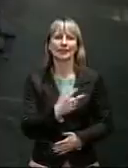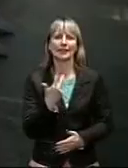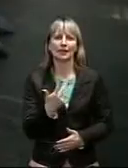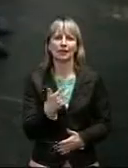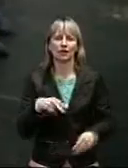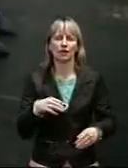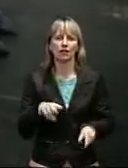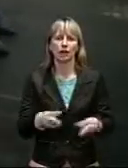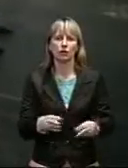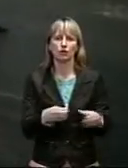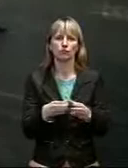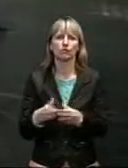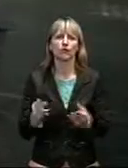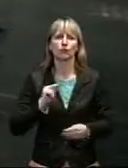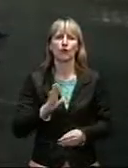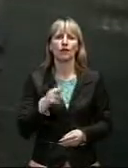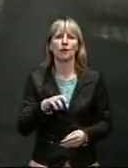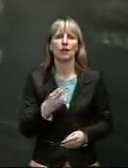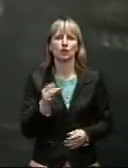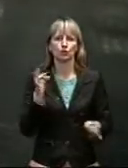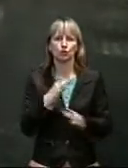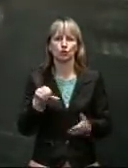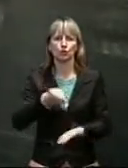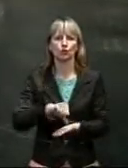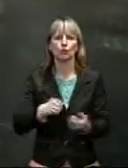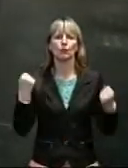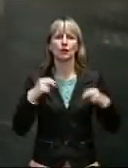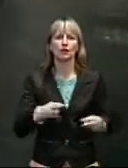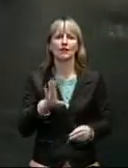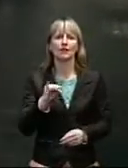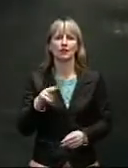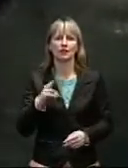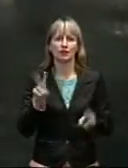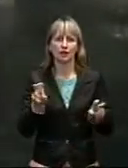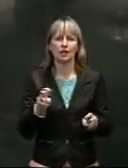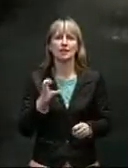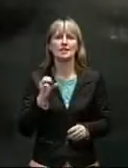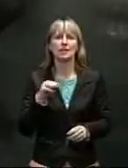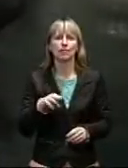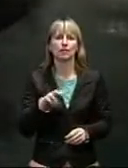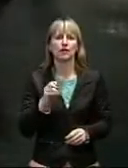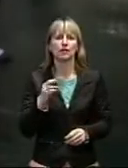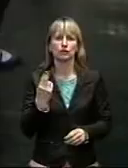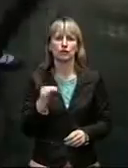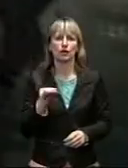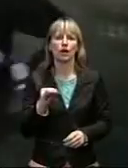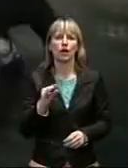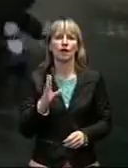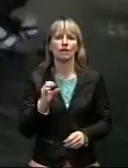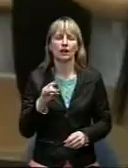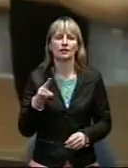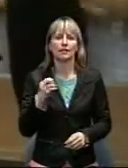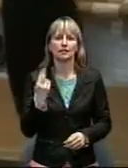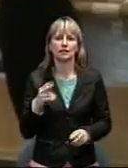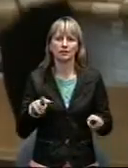які працюють в Палаці культури. Учасники колективів спортивного танцю «Вінт» та степ-танцю «Топар Денс» готують спільний номер про